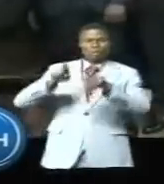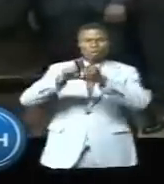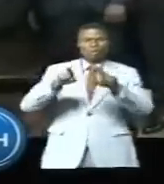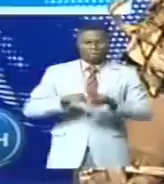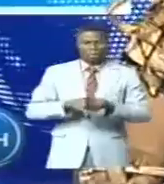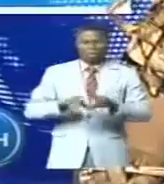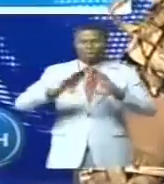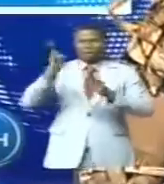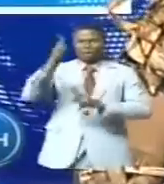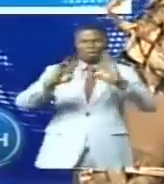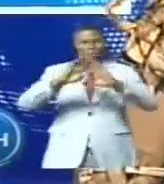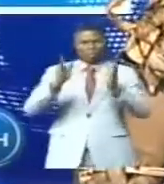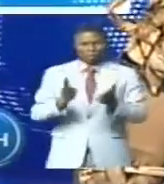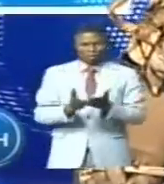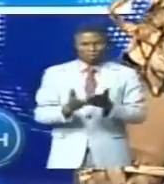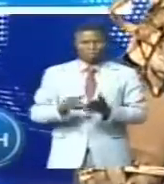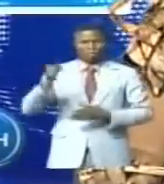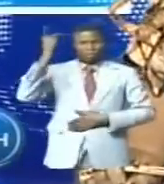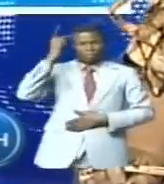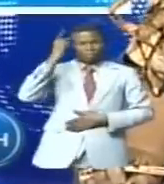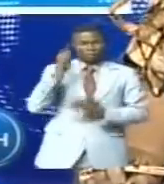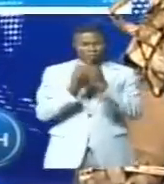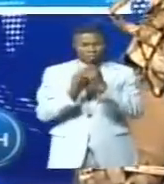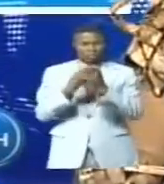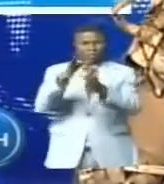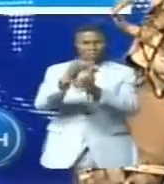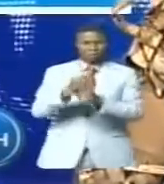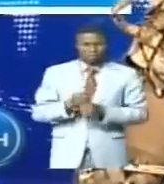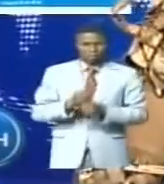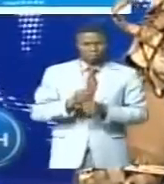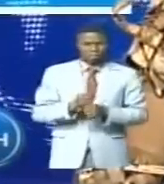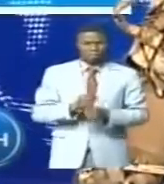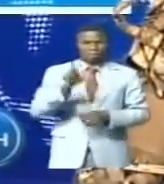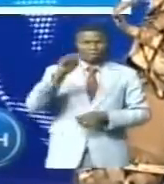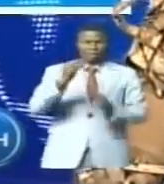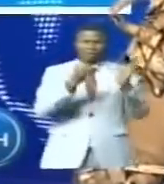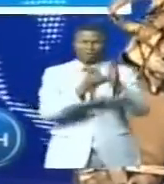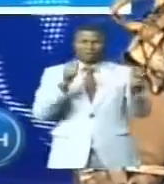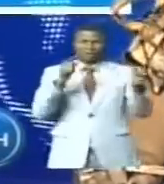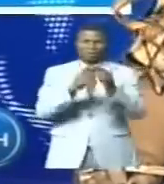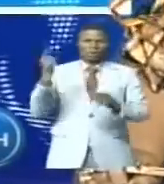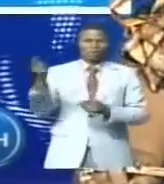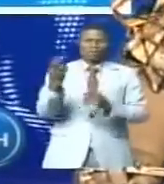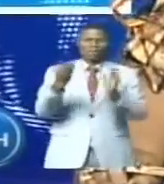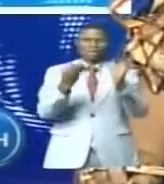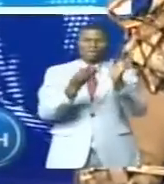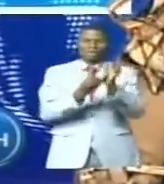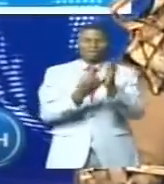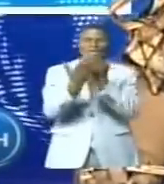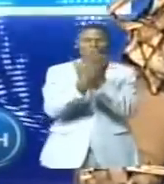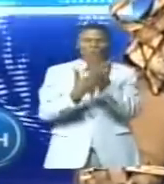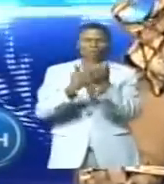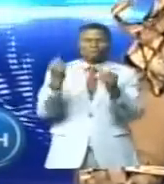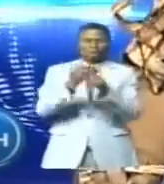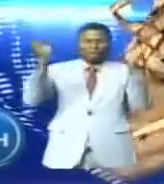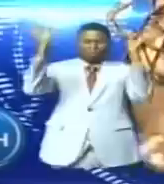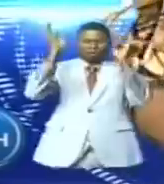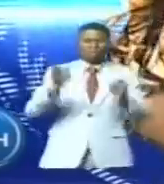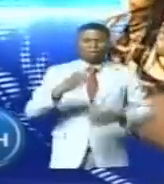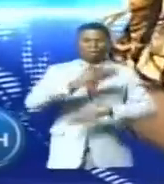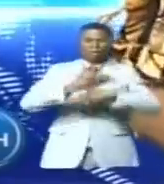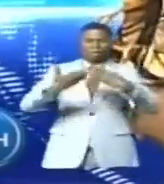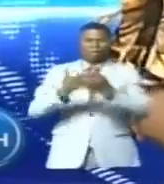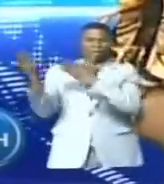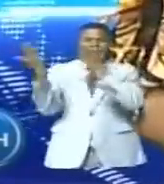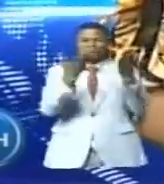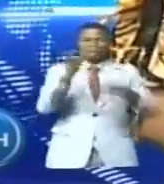peuple. Kinshasa va accueillir du 27 au 29 juillet courant les travaux du Forum sur les infrastructures des